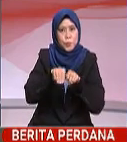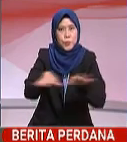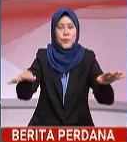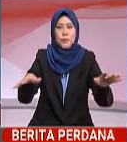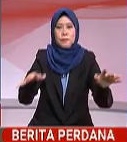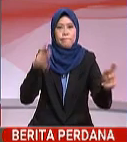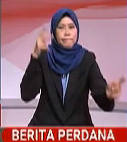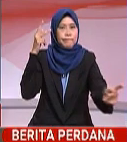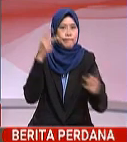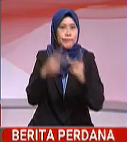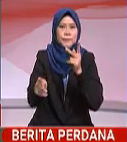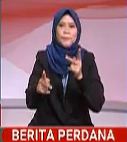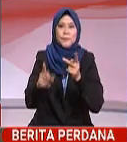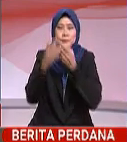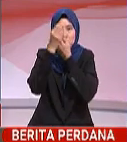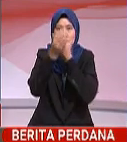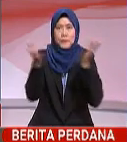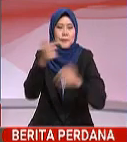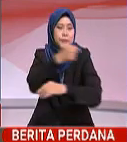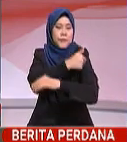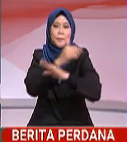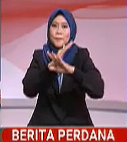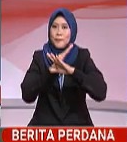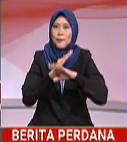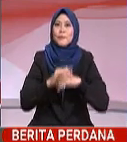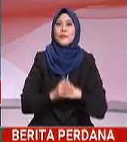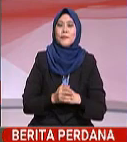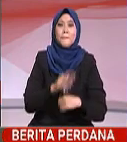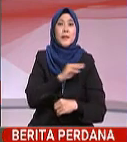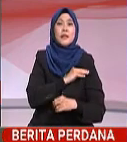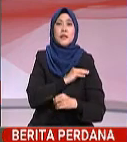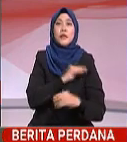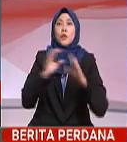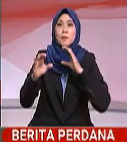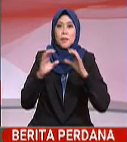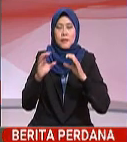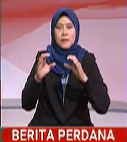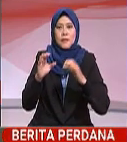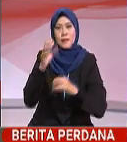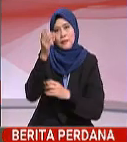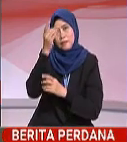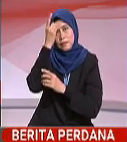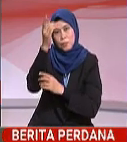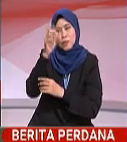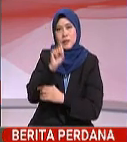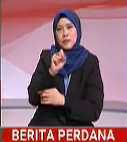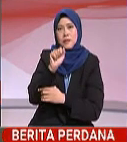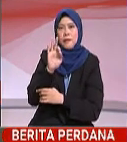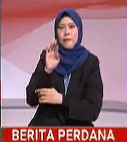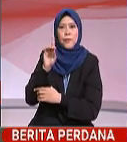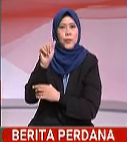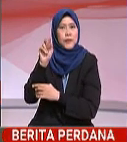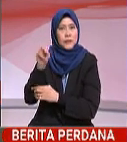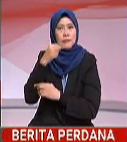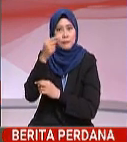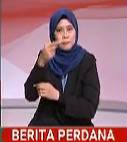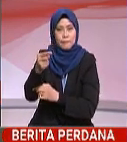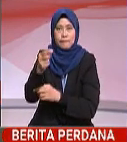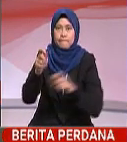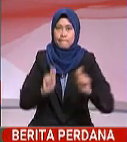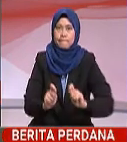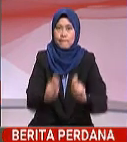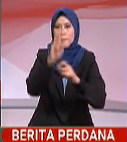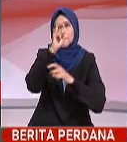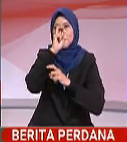tidak tepat mengenai vaksin COVID-19. Menteri Komunikasi dan Multimedia Datuk Saifuddin Abdullah berkata, tindakan tegas itu